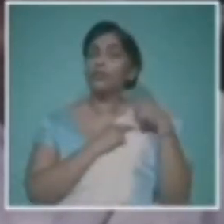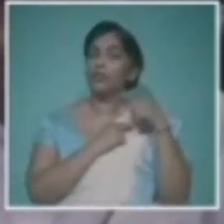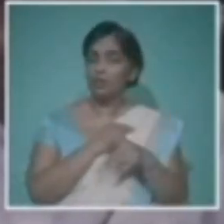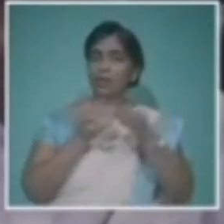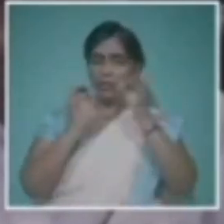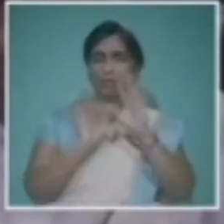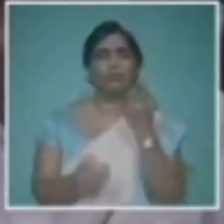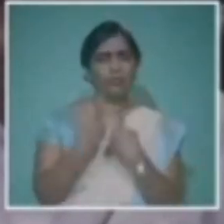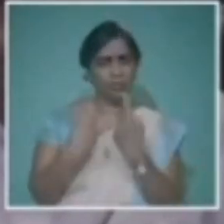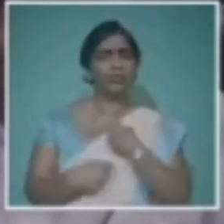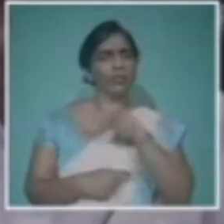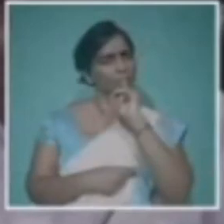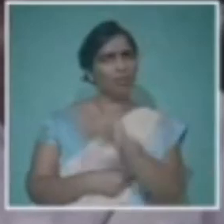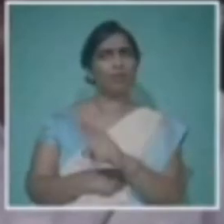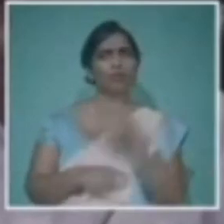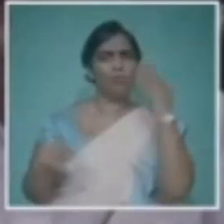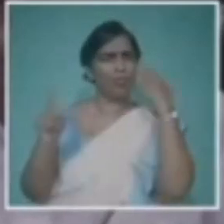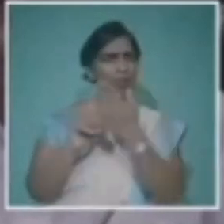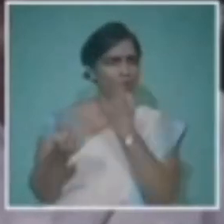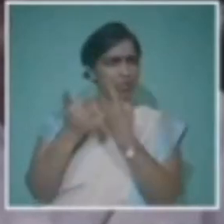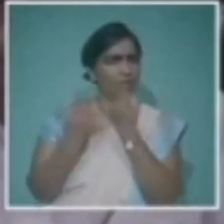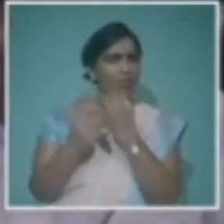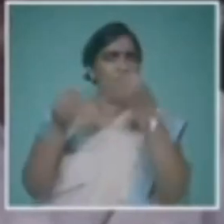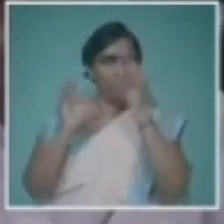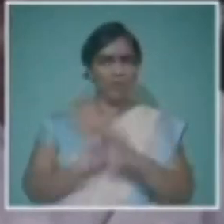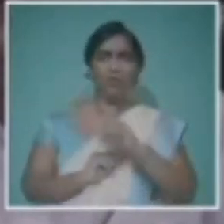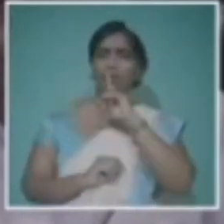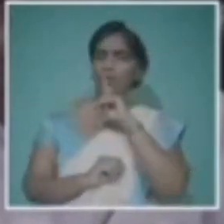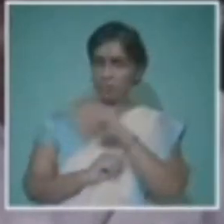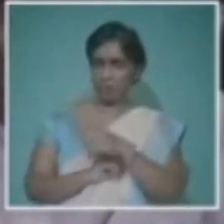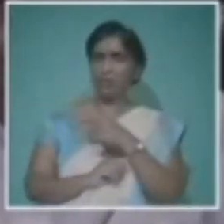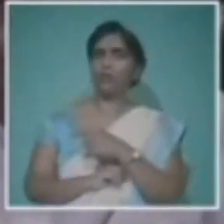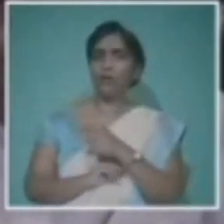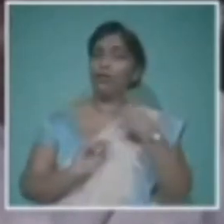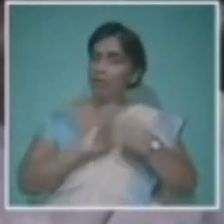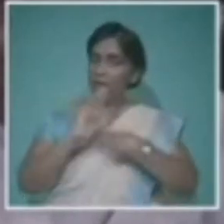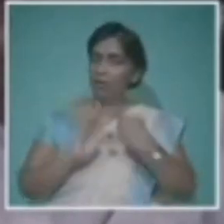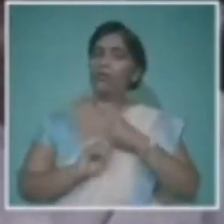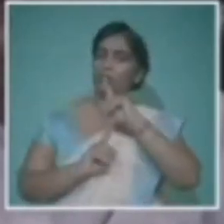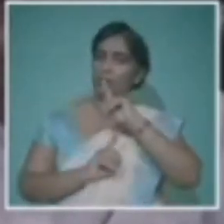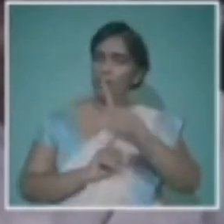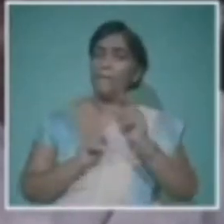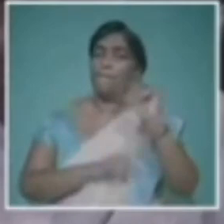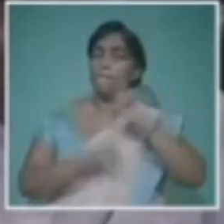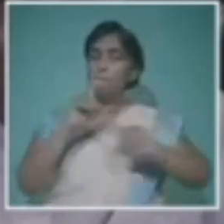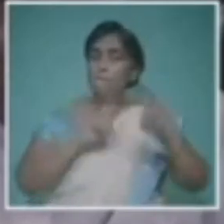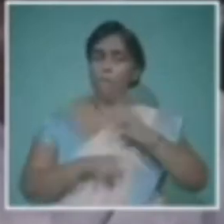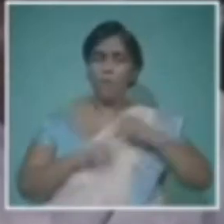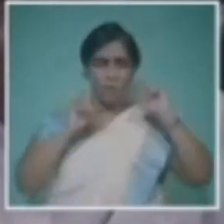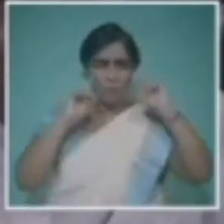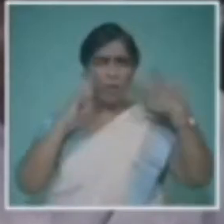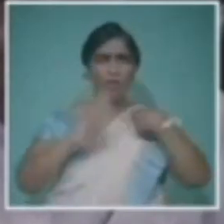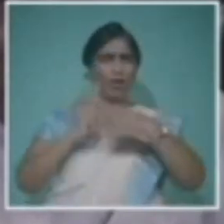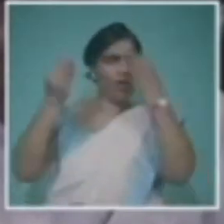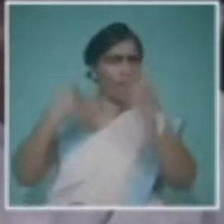නිසි පරීක්ෂණයක් ඉල්ලන එක. මේ ගැන නිසි පරීක්ෂණයක් ඉල්ලලා රටට කියන්න ඕන පාර්ලිමේන්තුව නොදැනුවත්ව රට